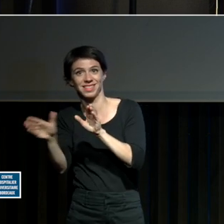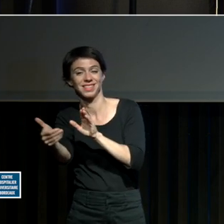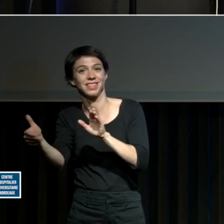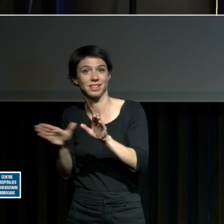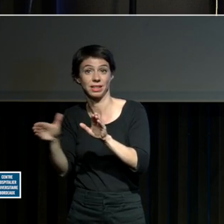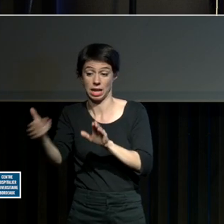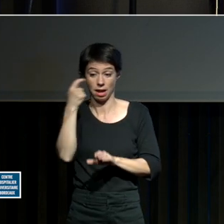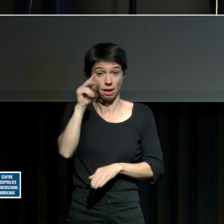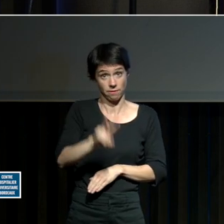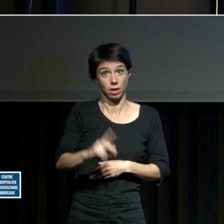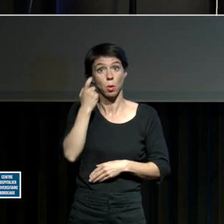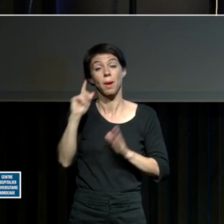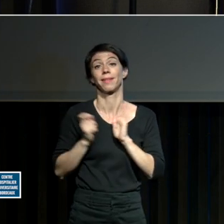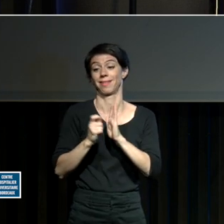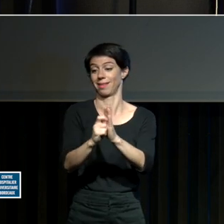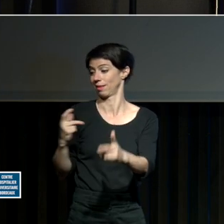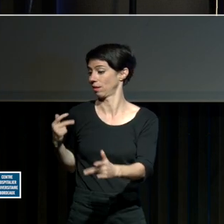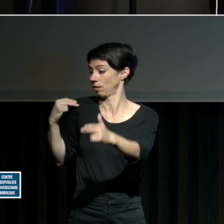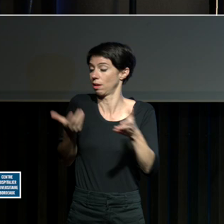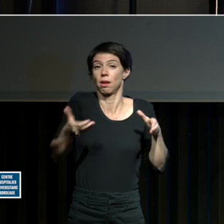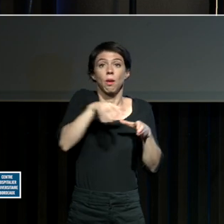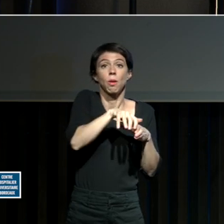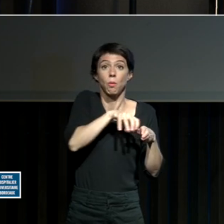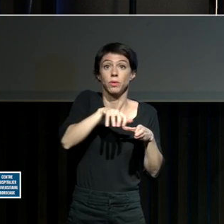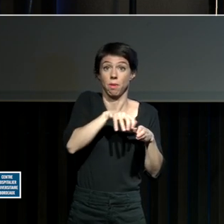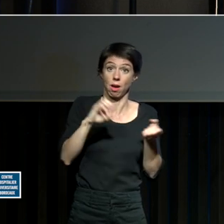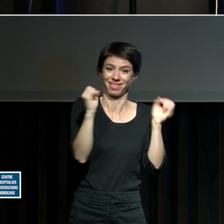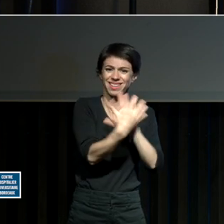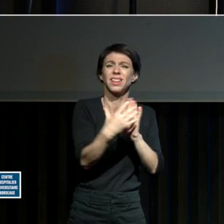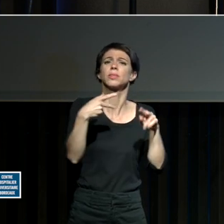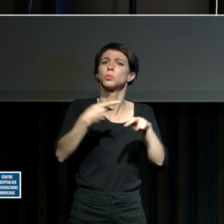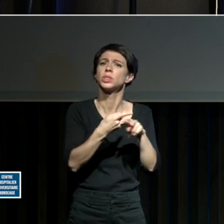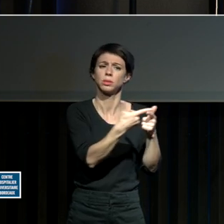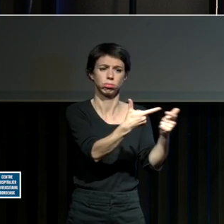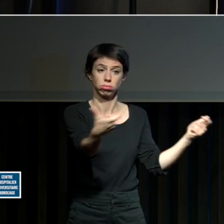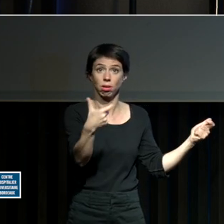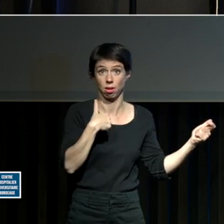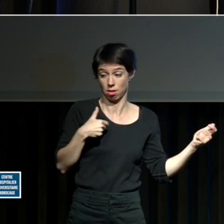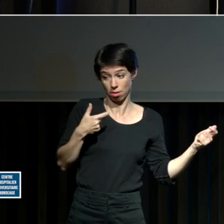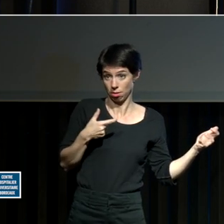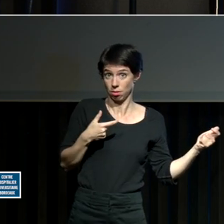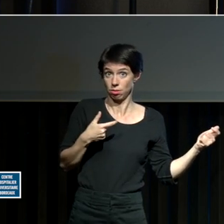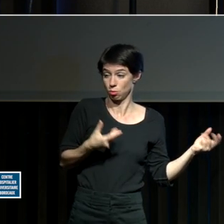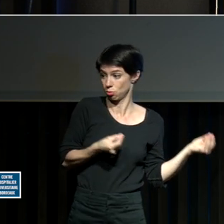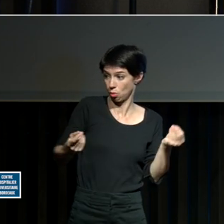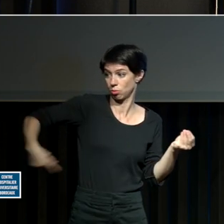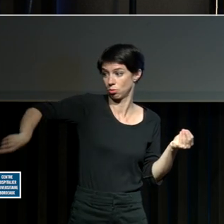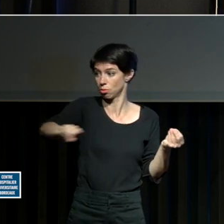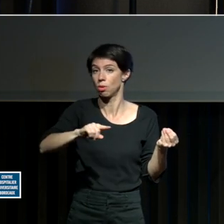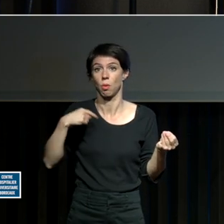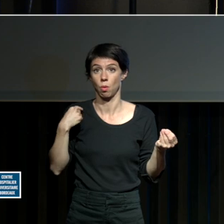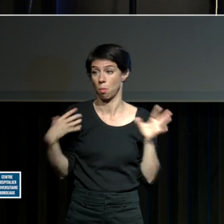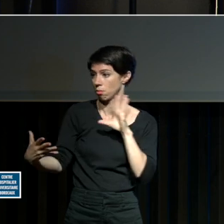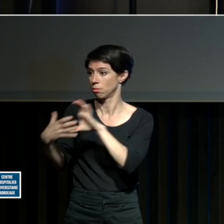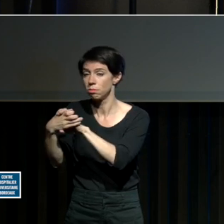confinement à quel point les outils numériques, Internet, ont été des aides extrêmement importantes finalement pour maintenir le